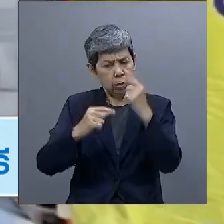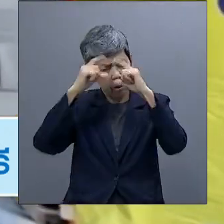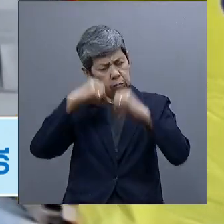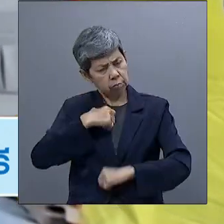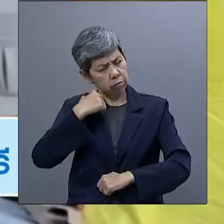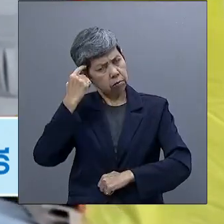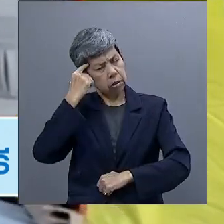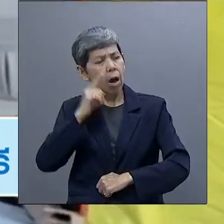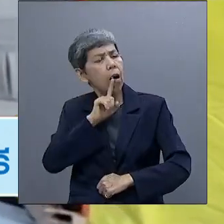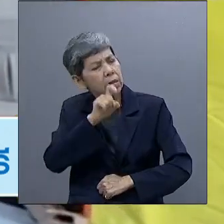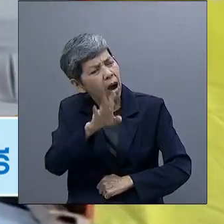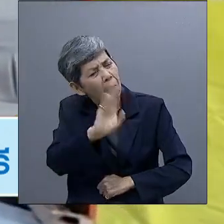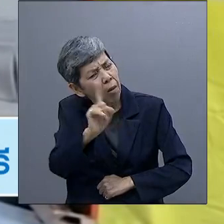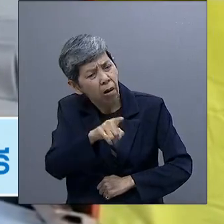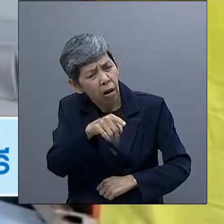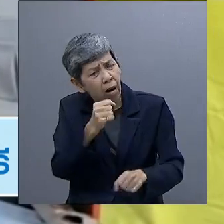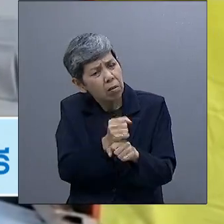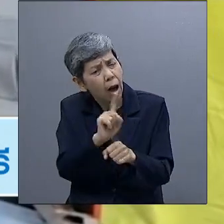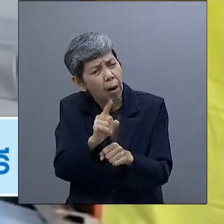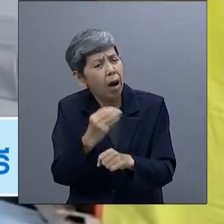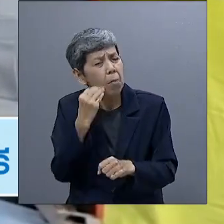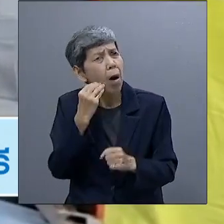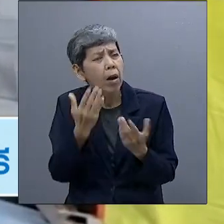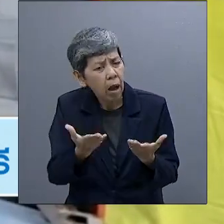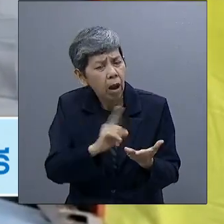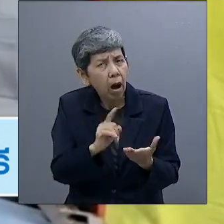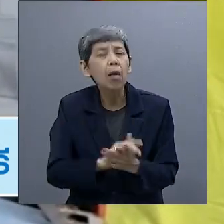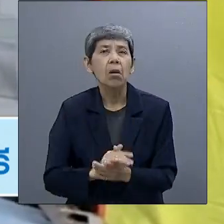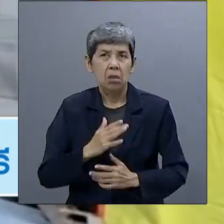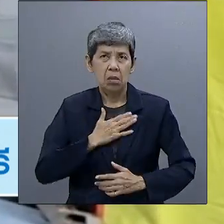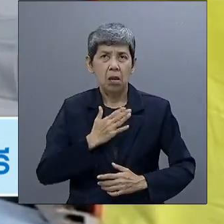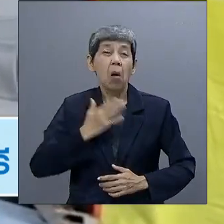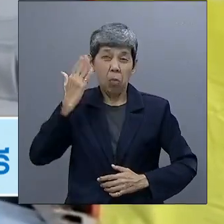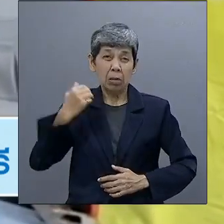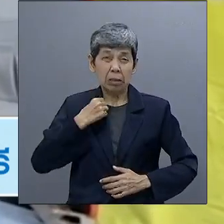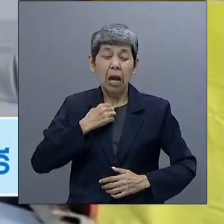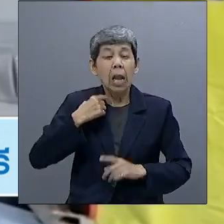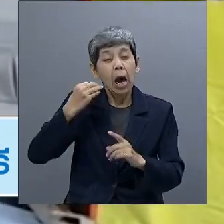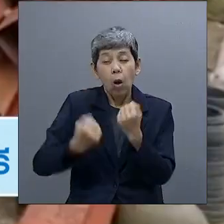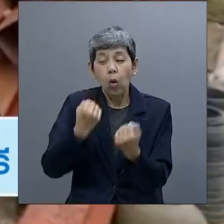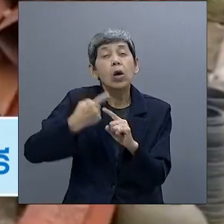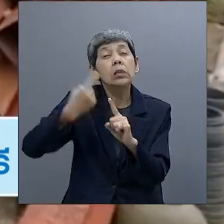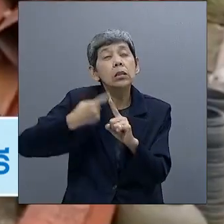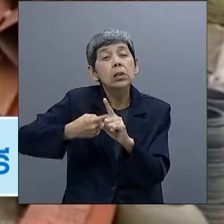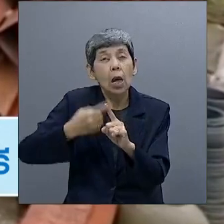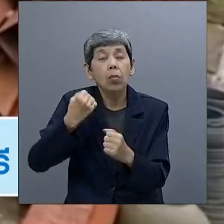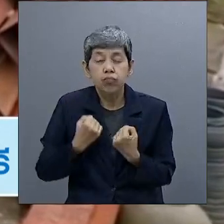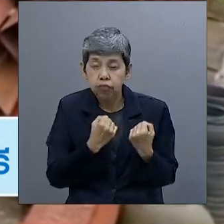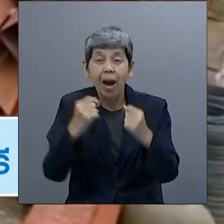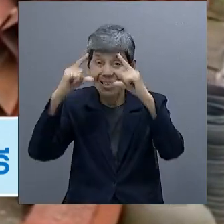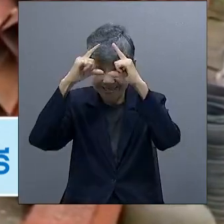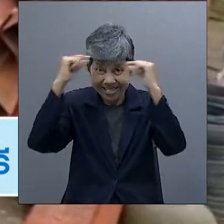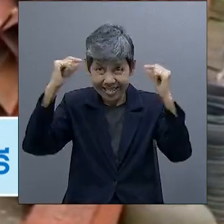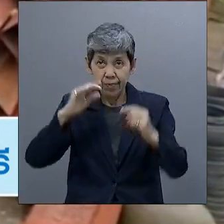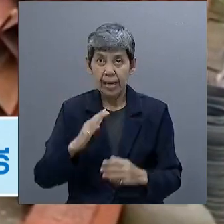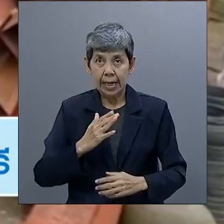ารถเนี่ยค่ะไปสอบถามว่าเอ๊ะแล้วลุงโมดอยู่ยังไงบ้านอยู่ที่ไหนเขาบอกว่าที่ผ่านมาที่มาเช่ารถกับทางอู่รถขับรถแท็กซี่เนี่ยนะ